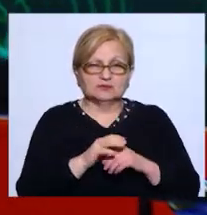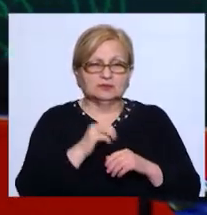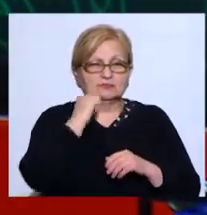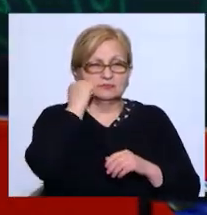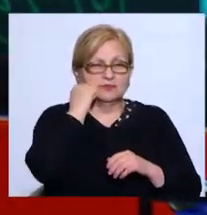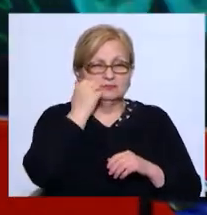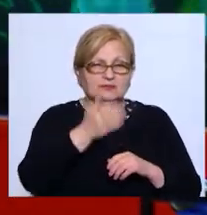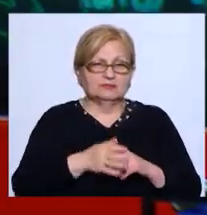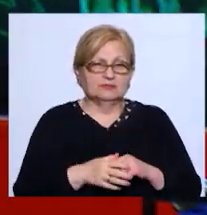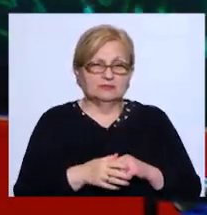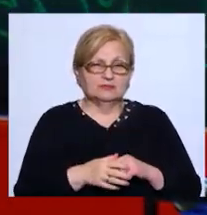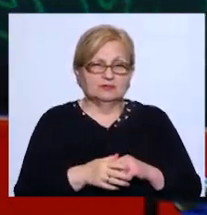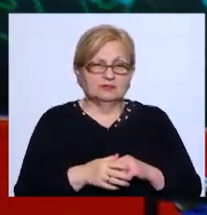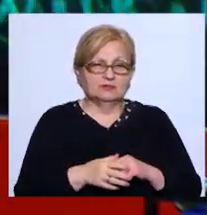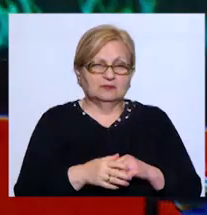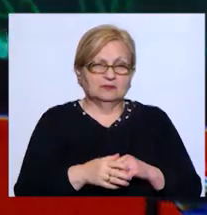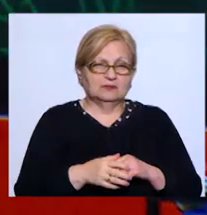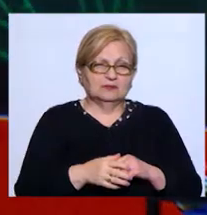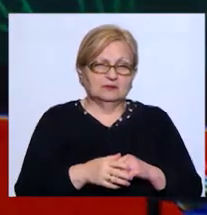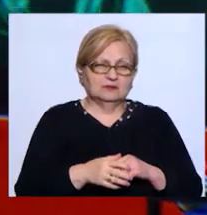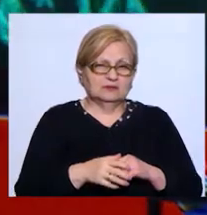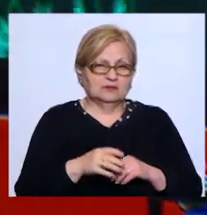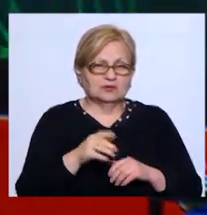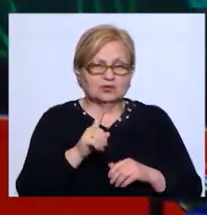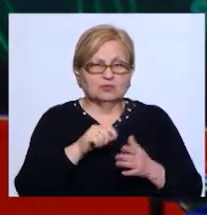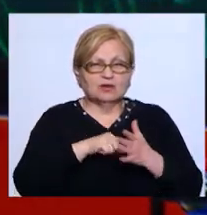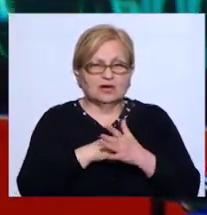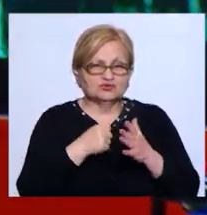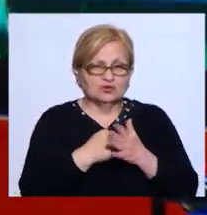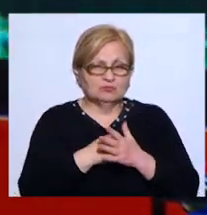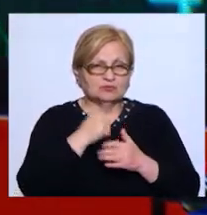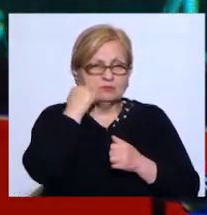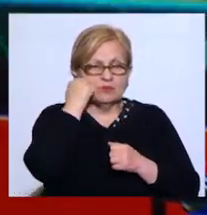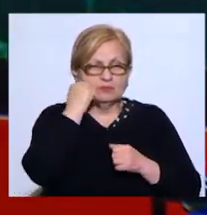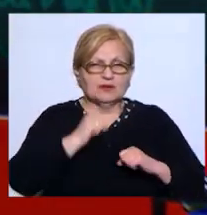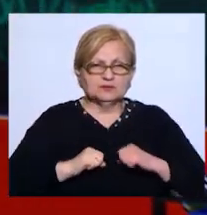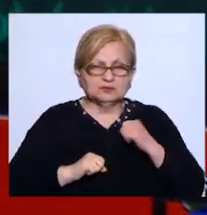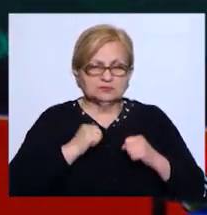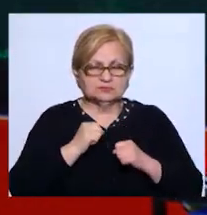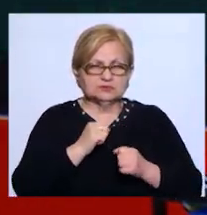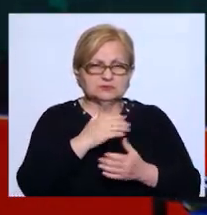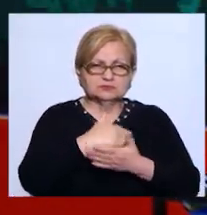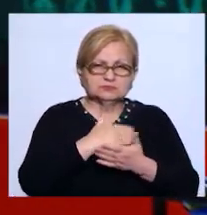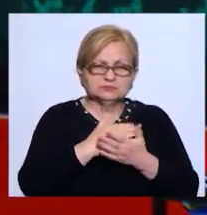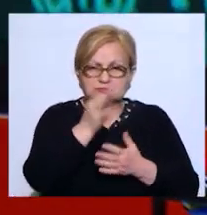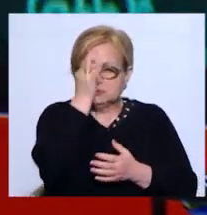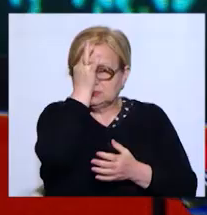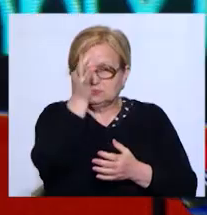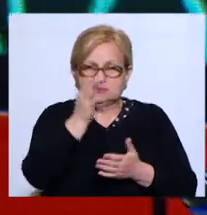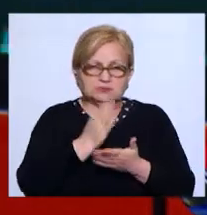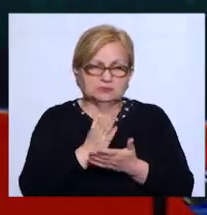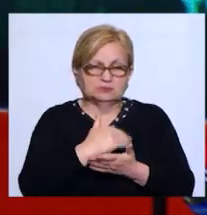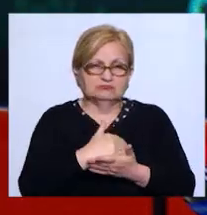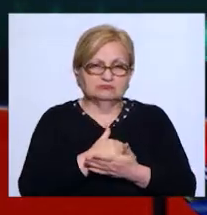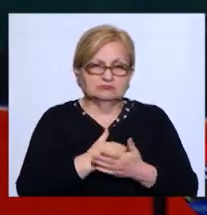ბებია, რომელიც ცდილობს, რომ ხაჭაპური გაჭრას ტოლ ნაჭრებად. ახლა